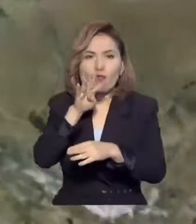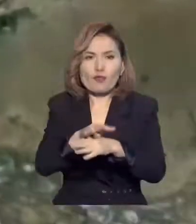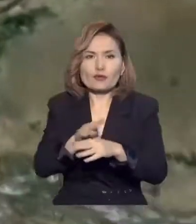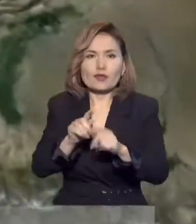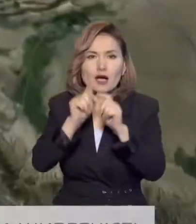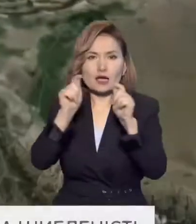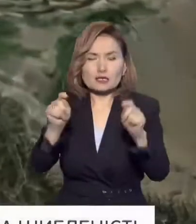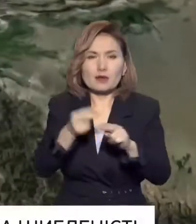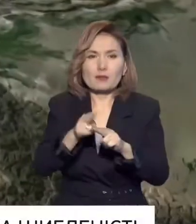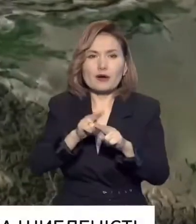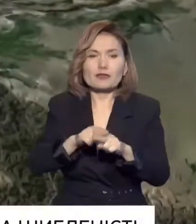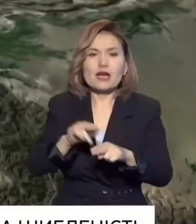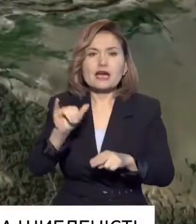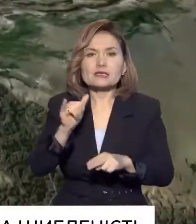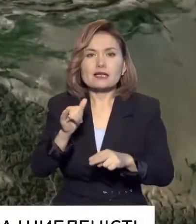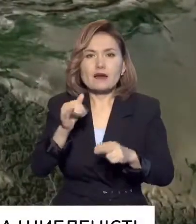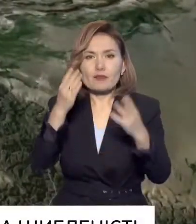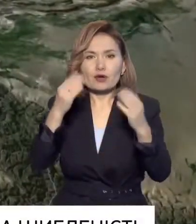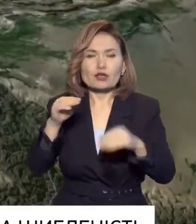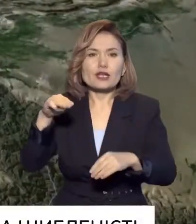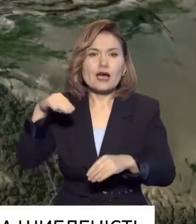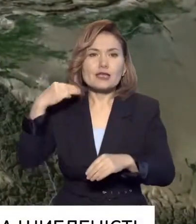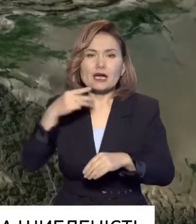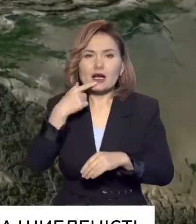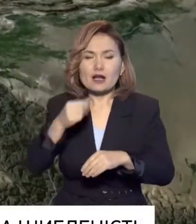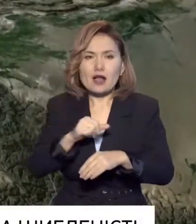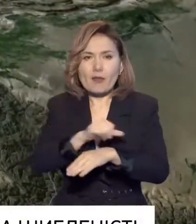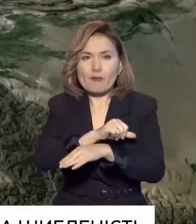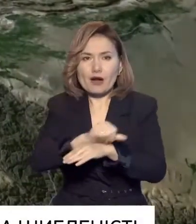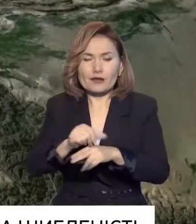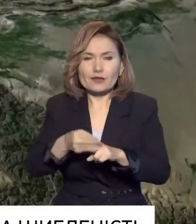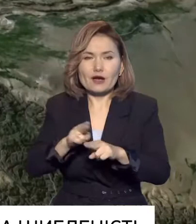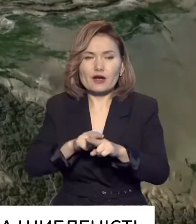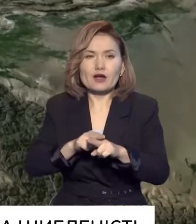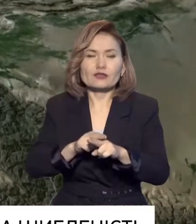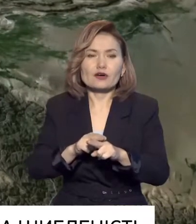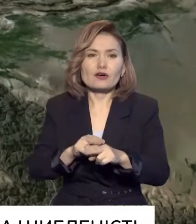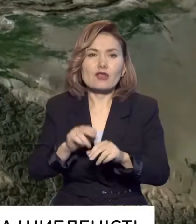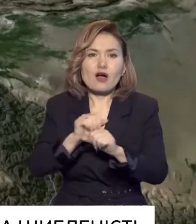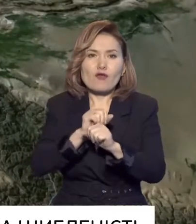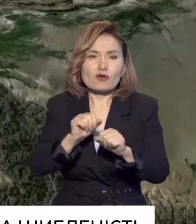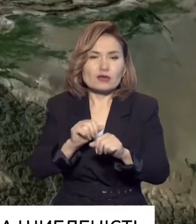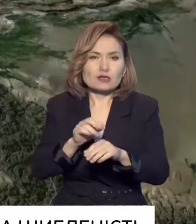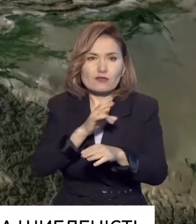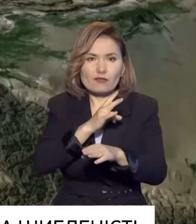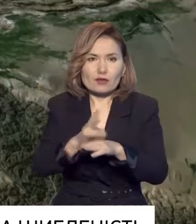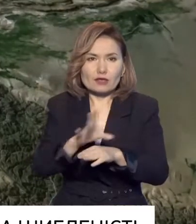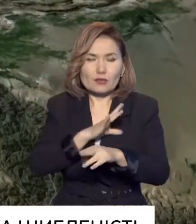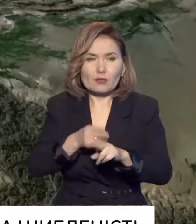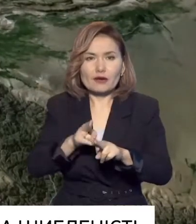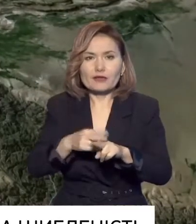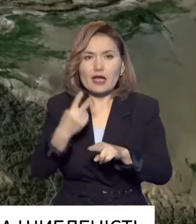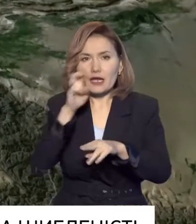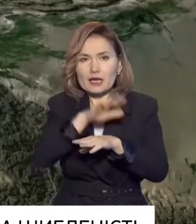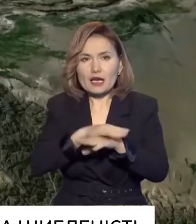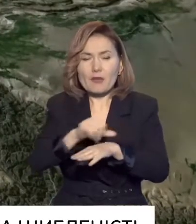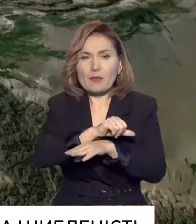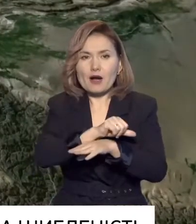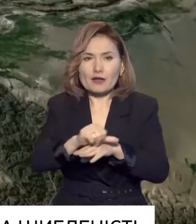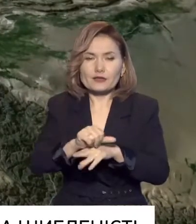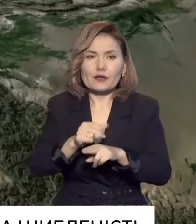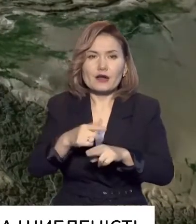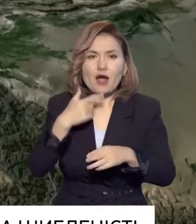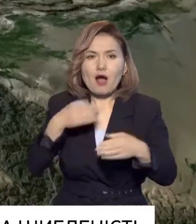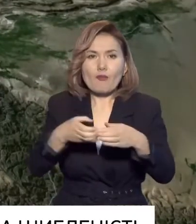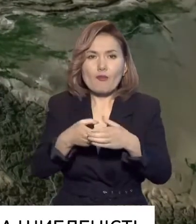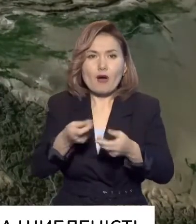Ал сенбіде тәжік әскерилері шекара бекеттерінің бірінде миномет орнатқан. Осы оқиғадан кейін екі елдің шекара заставаларының